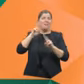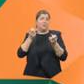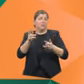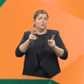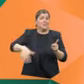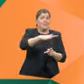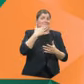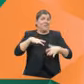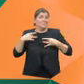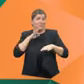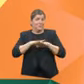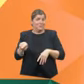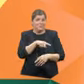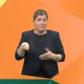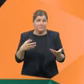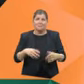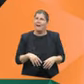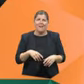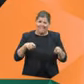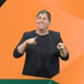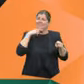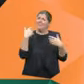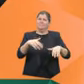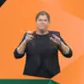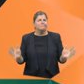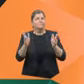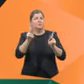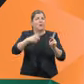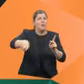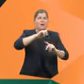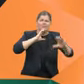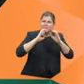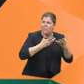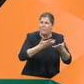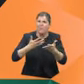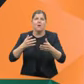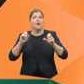or issues that are not really talked about, it makes people uncomfortable. It makes people start